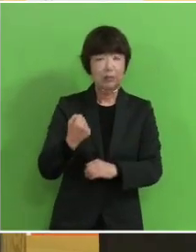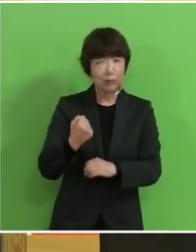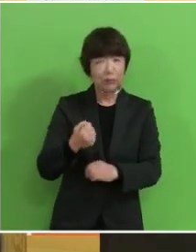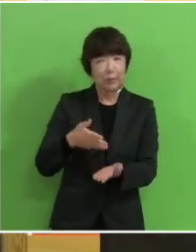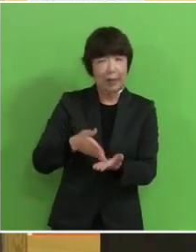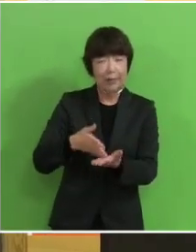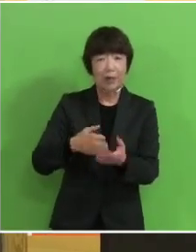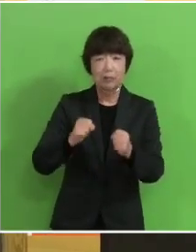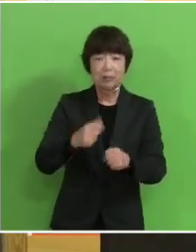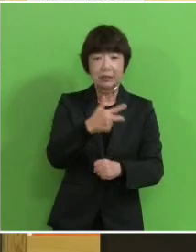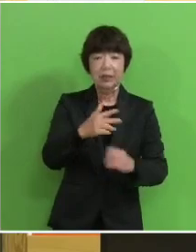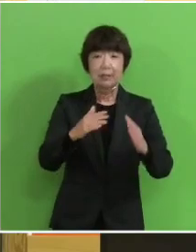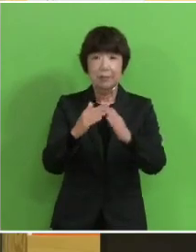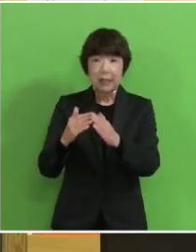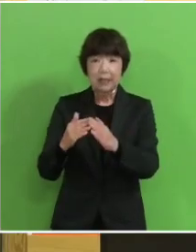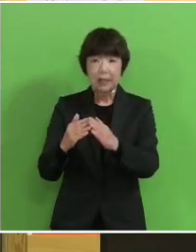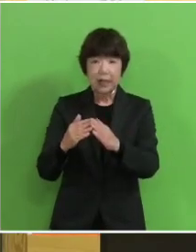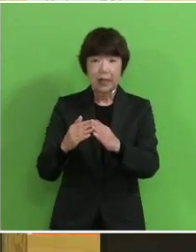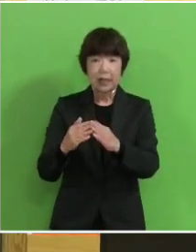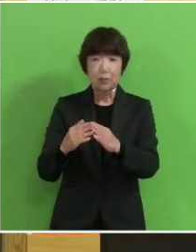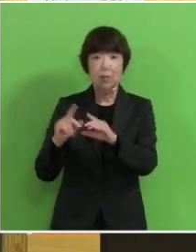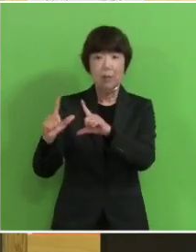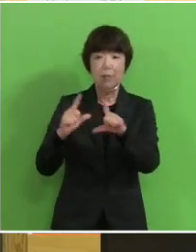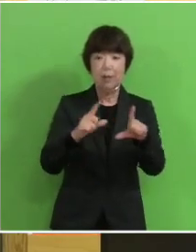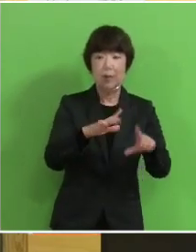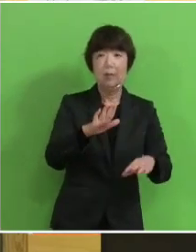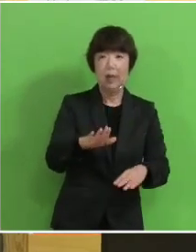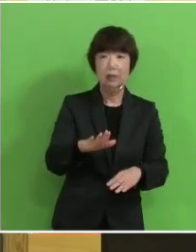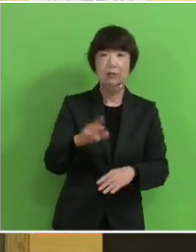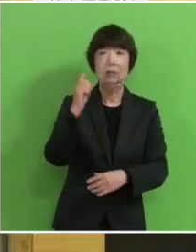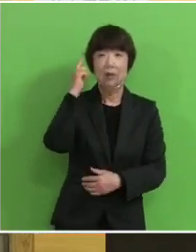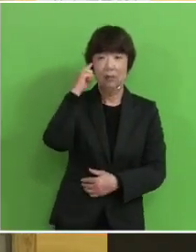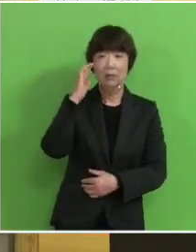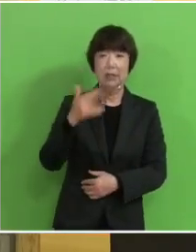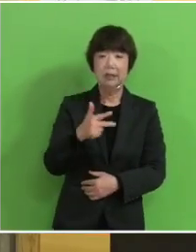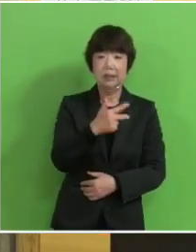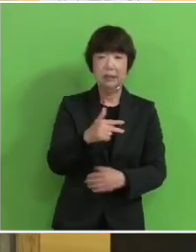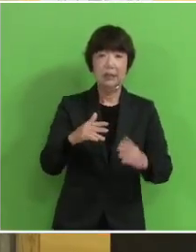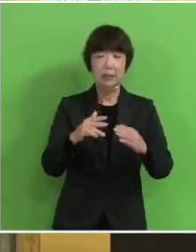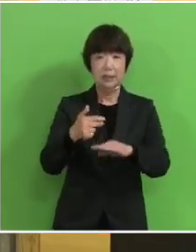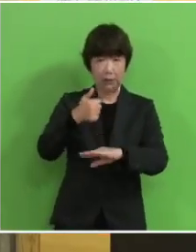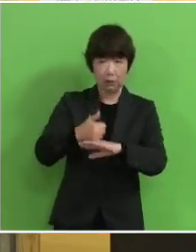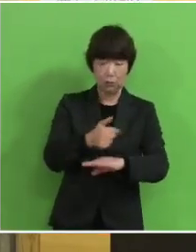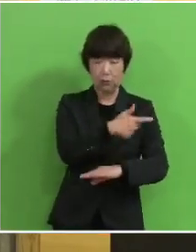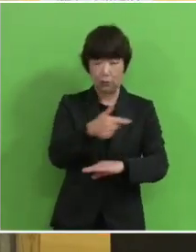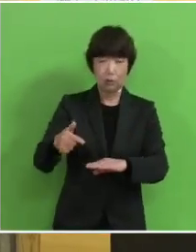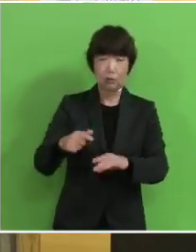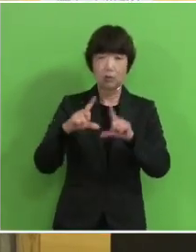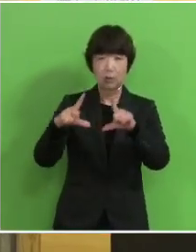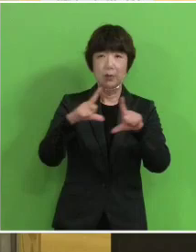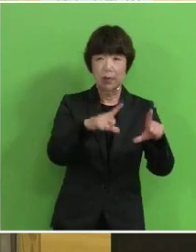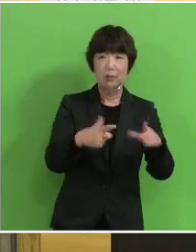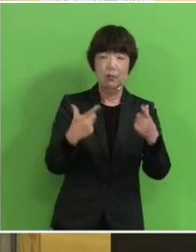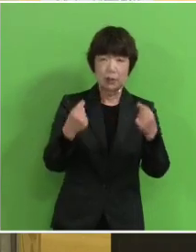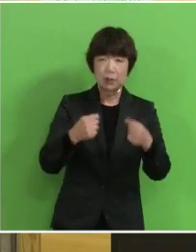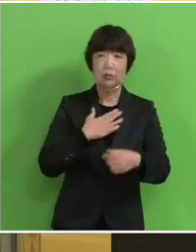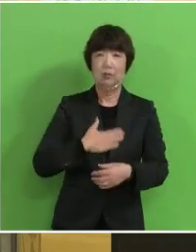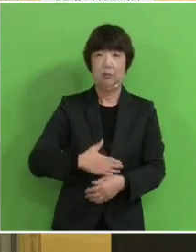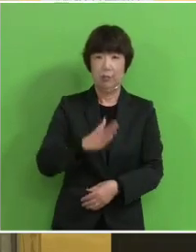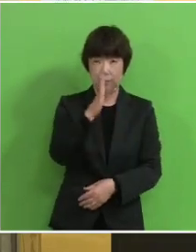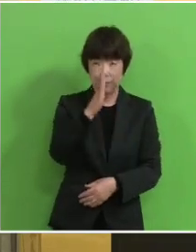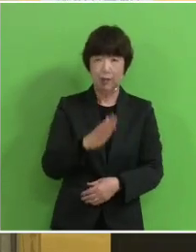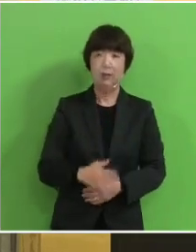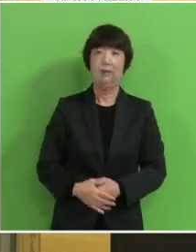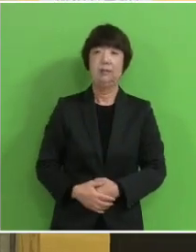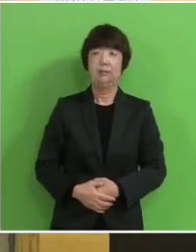敷い町単位で出されている地域もございますんで主張の呼びかけもしっかりと受け止めていただき